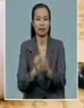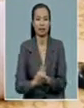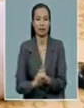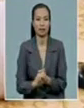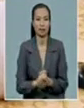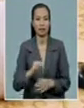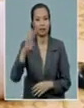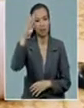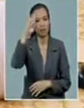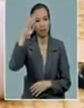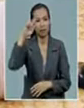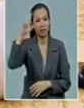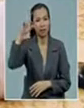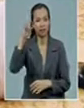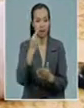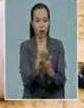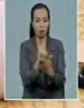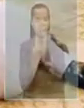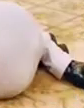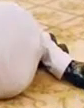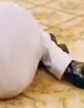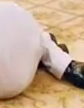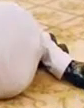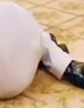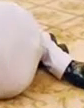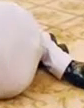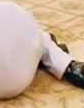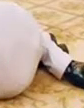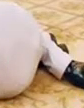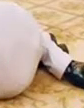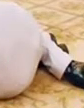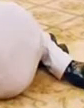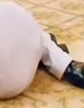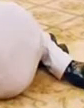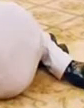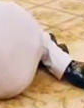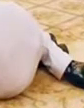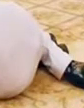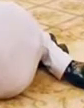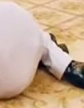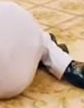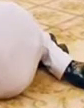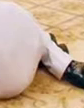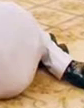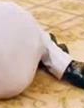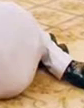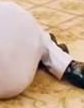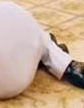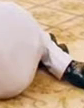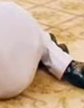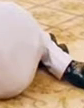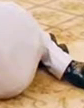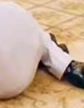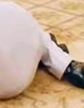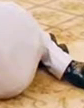ากาศโทภักดีแสงชูโตผู้แทนพระองค์เชิญแจกันดอกไม้พระราชทานพร้อมกันนี้พระเจ้าหลานเธอพระองค์เจ้าพัชรกิติยาภาและพระเ